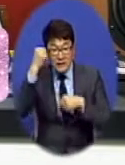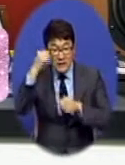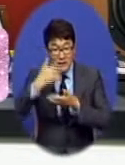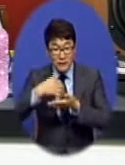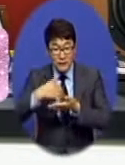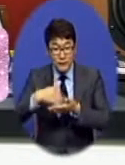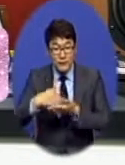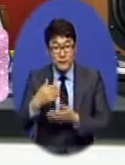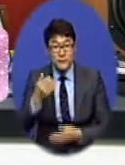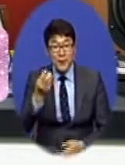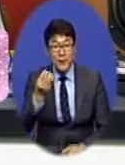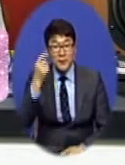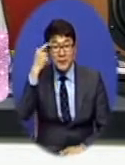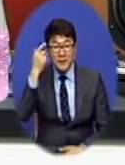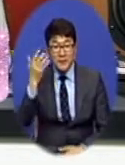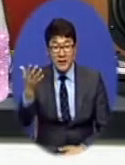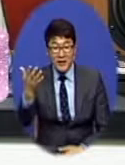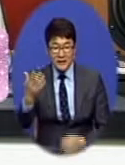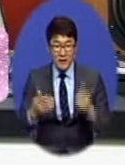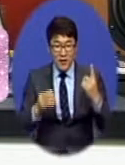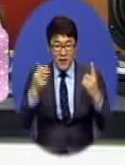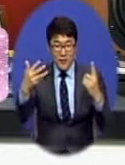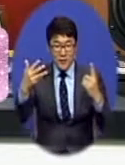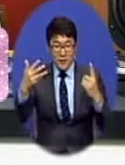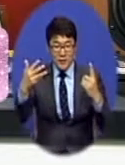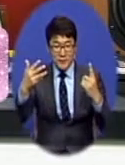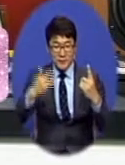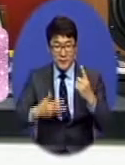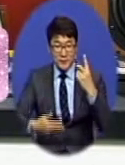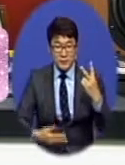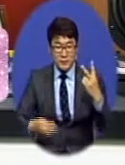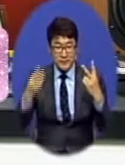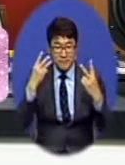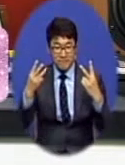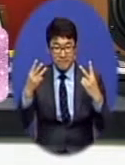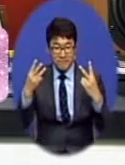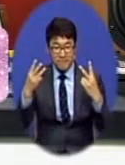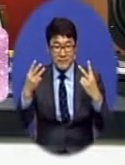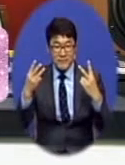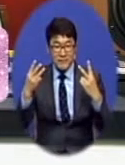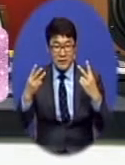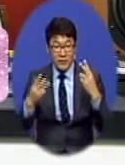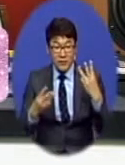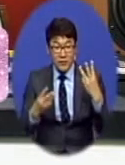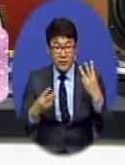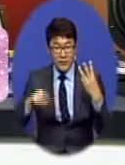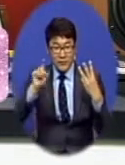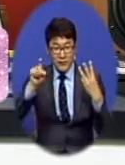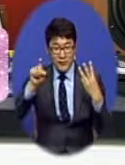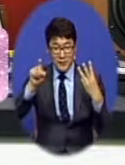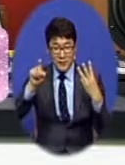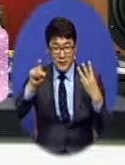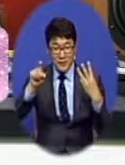몇 개일까요? 예, 1번 8개, 네. 2번 3개, 네. 3번